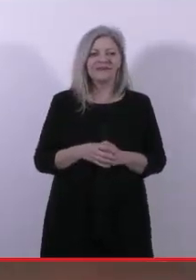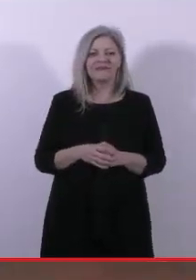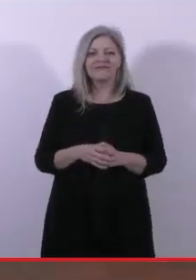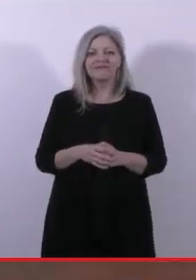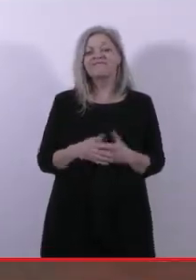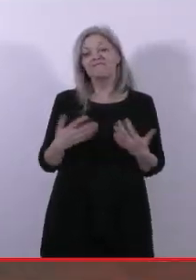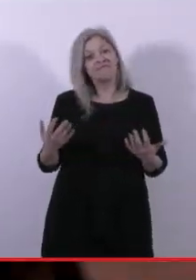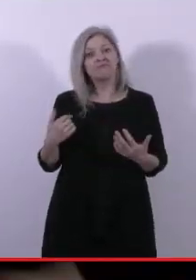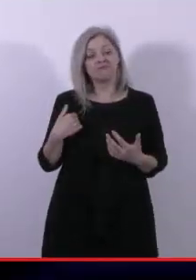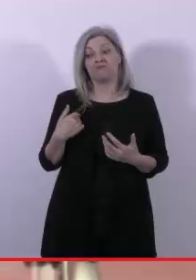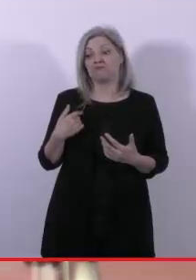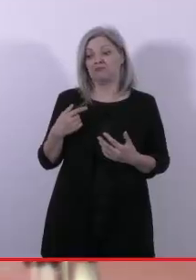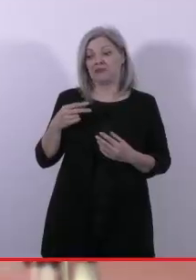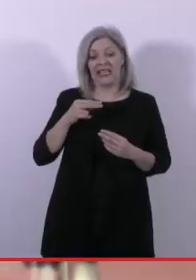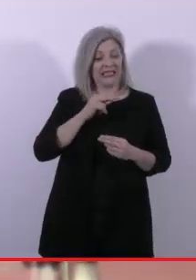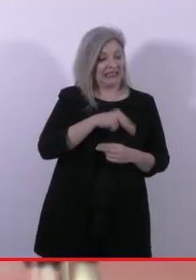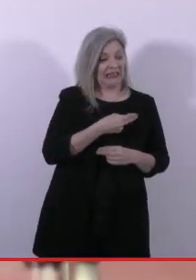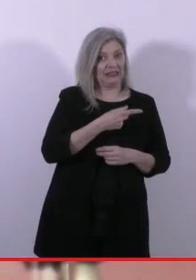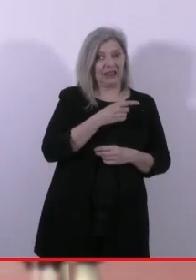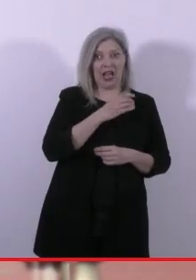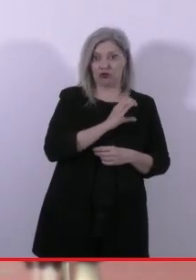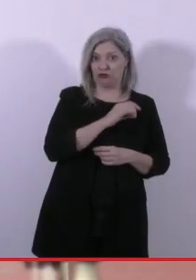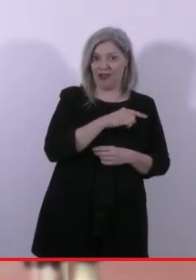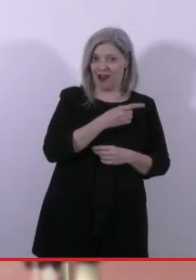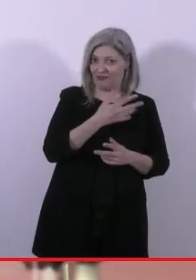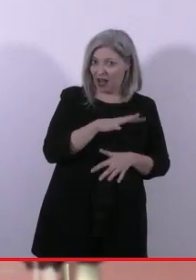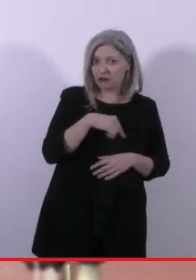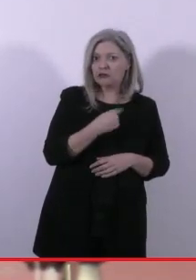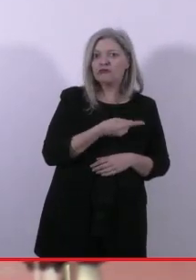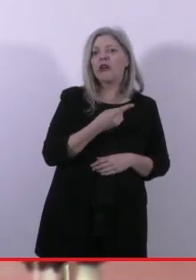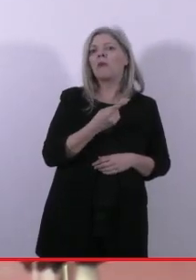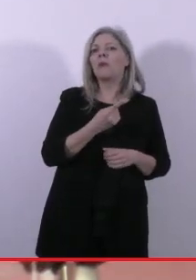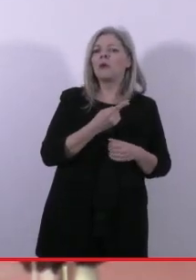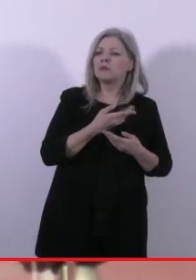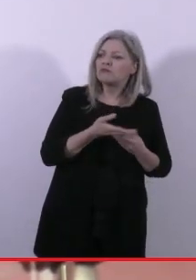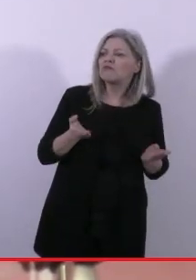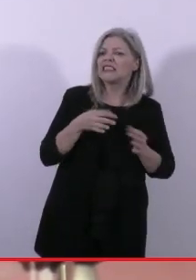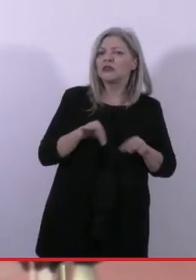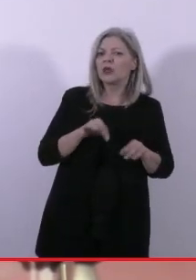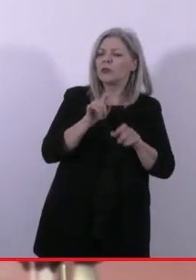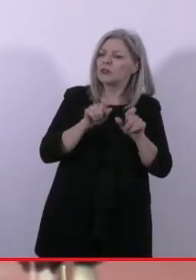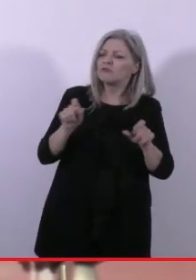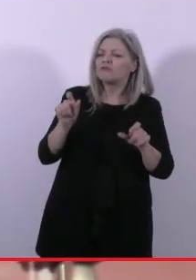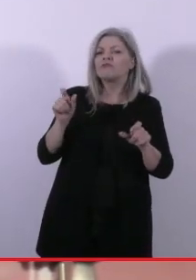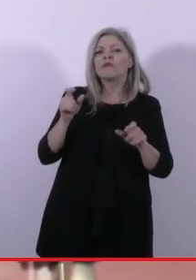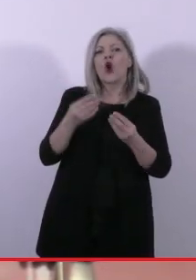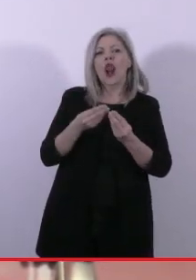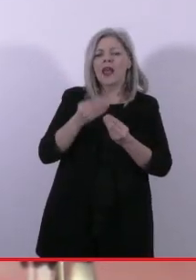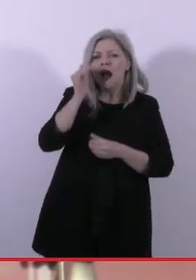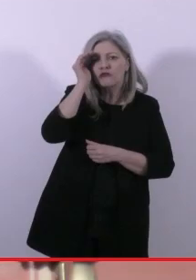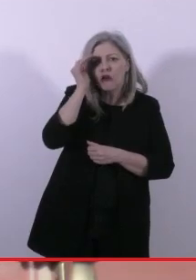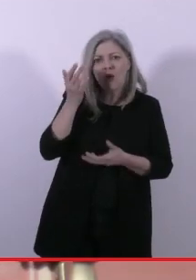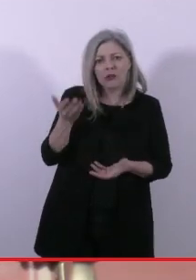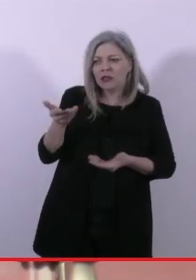Dopo essermi iscritta mi sono resa disponibile ad ascoltare le esigenze delle colleghe e dei colleghi. In prima battuta con quelli che come